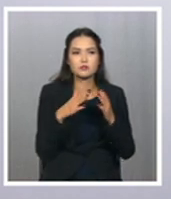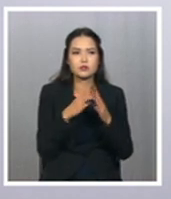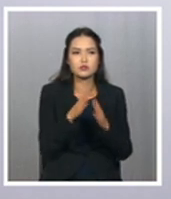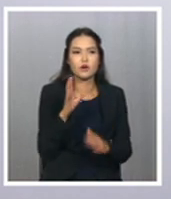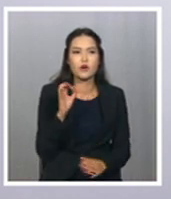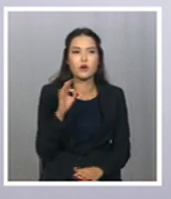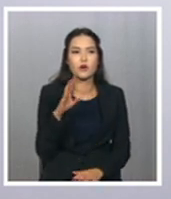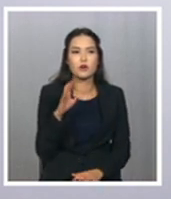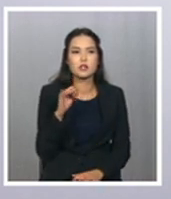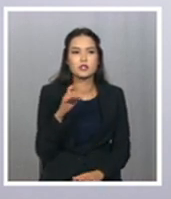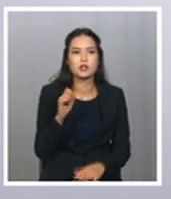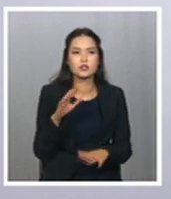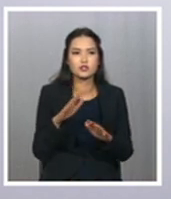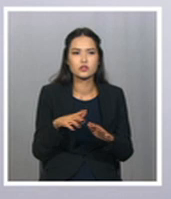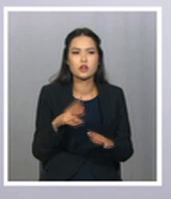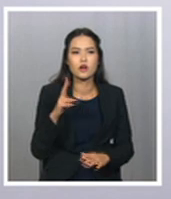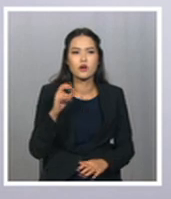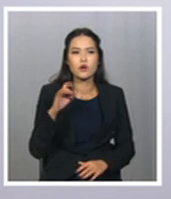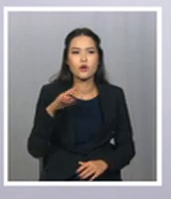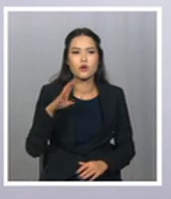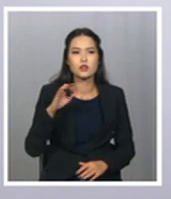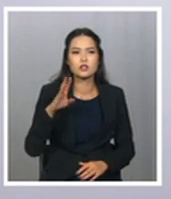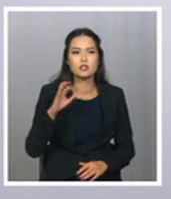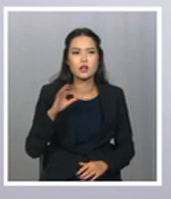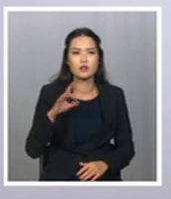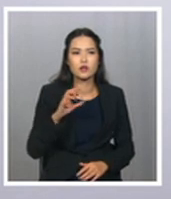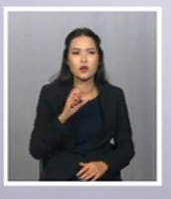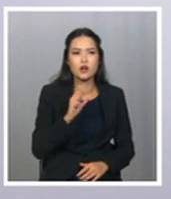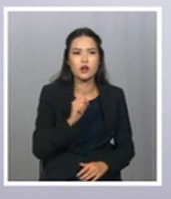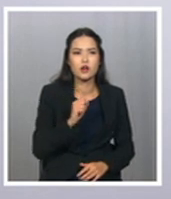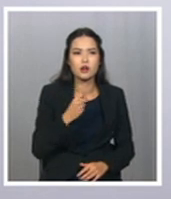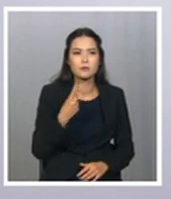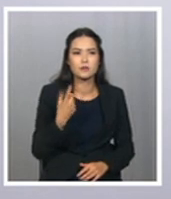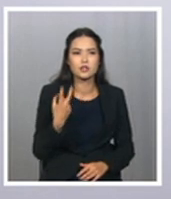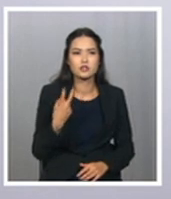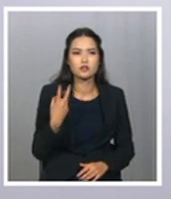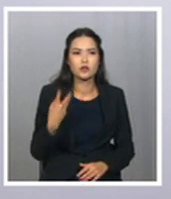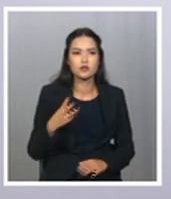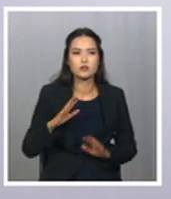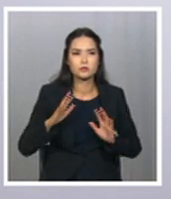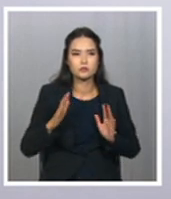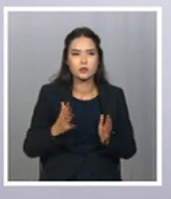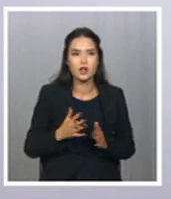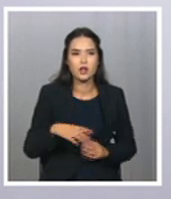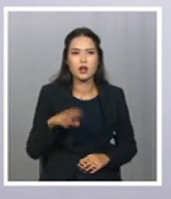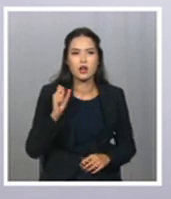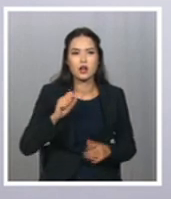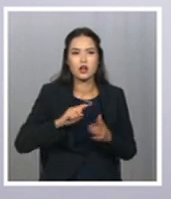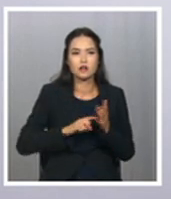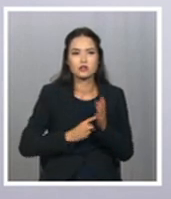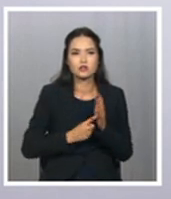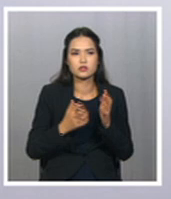координаттар жүйесінде координаттары 1, 2, 3 болатын А нүктесін кескіндеңіз.